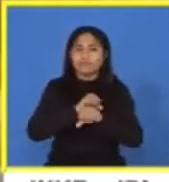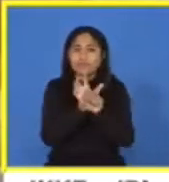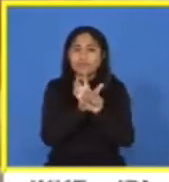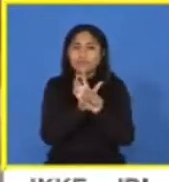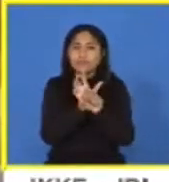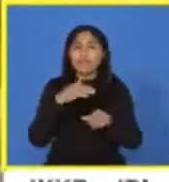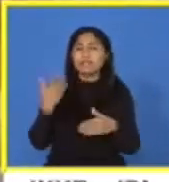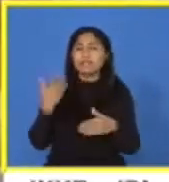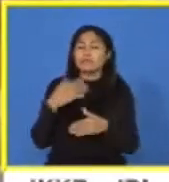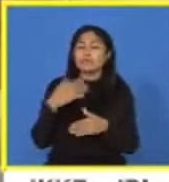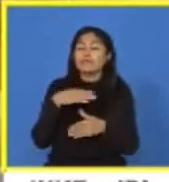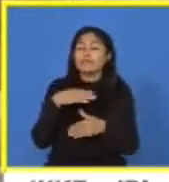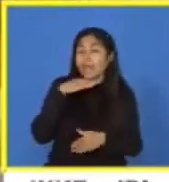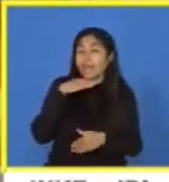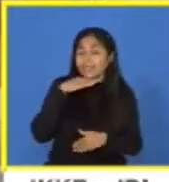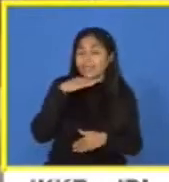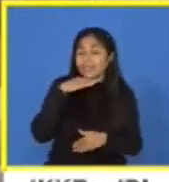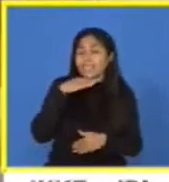Pak Filmon,